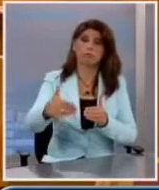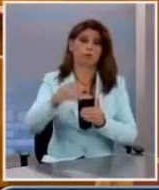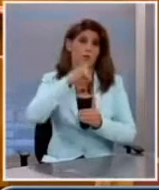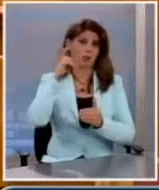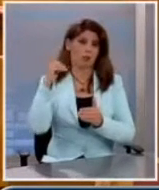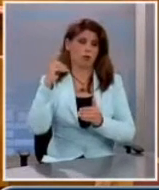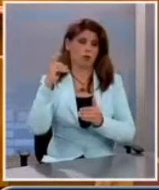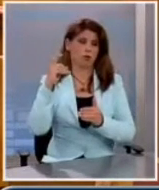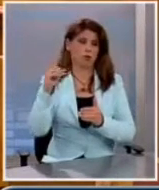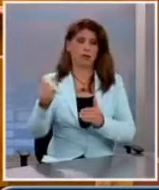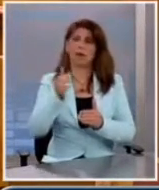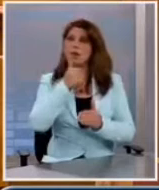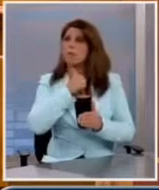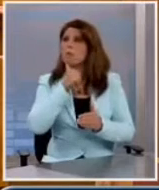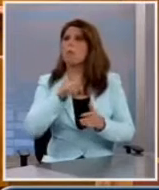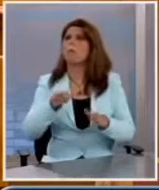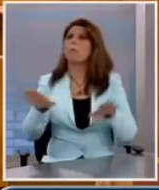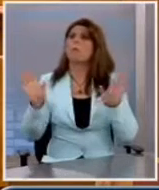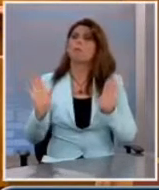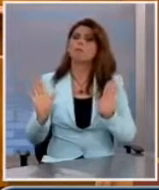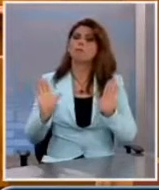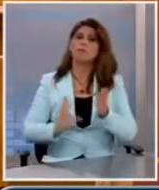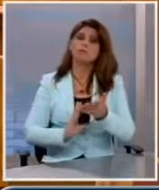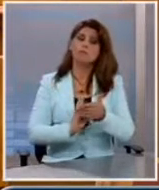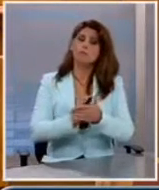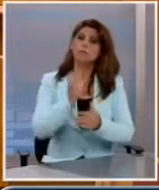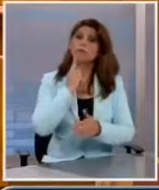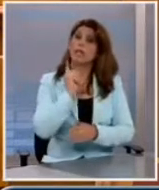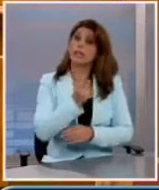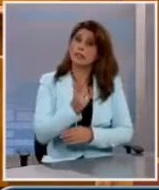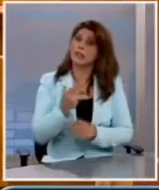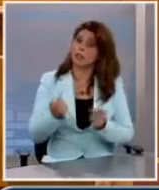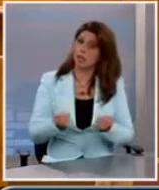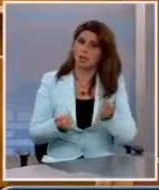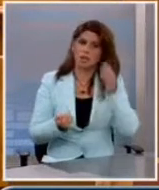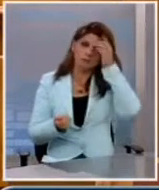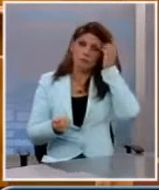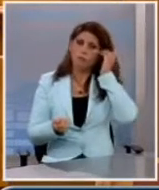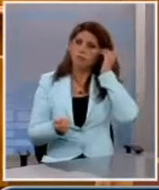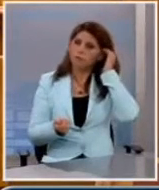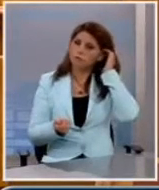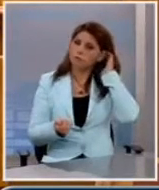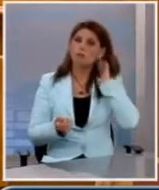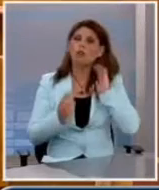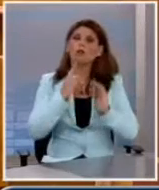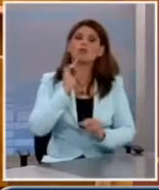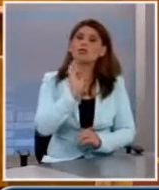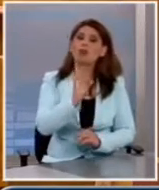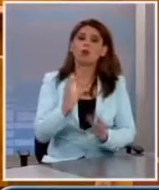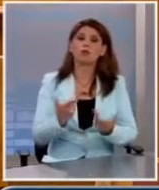Αντί λοιπόν να δείξετε υπομονή και δημιουργική κριτική, ο στόχος σας είναι να ανατραπεί η